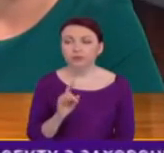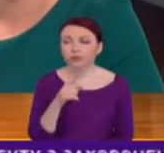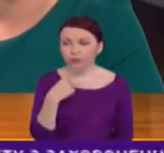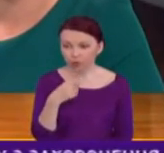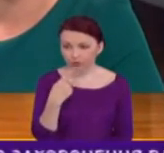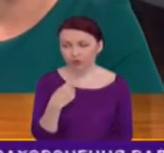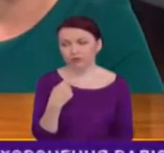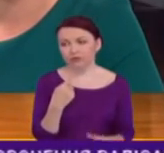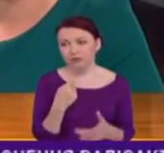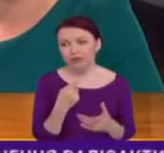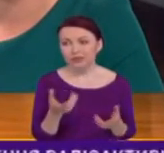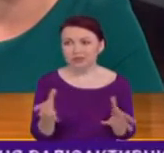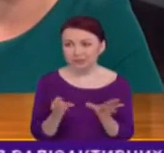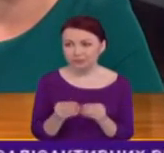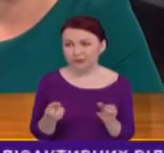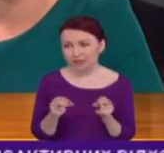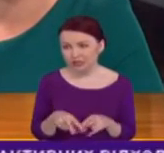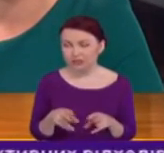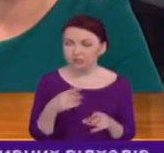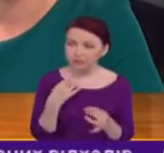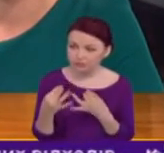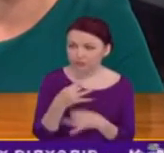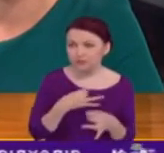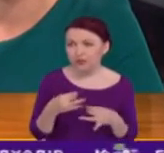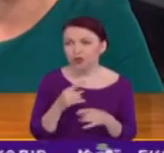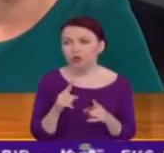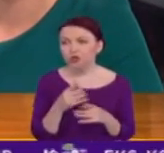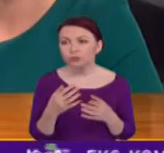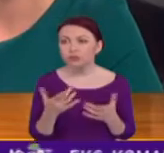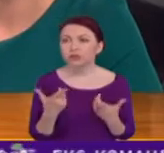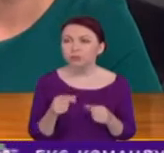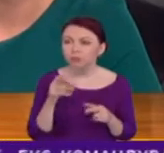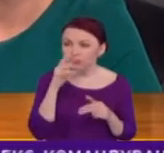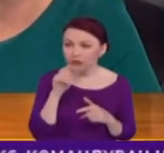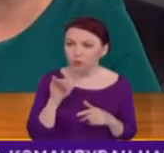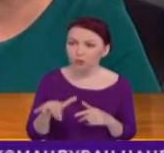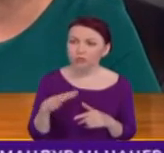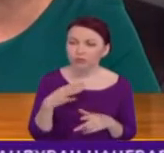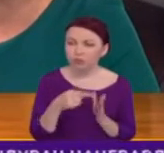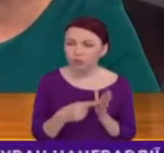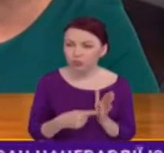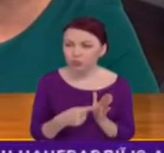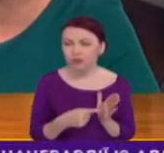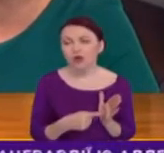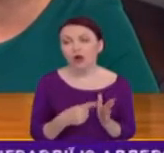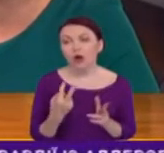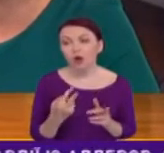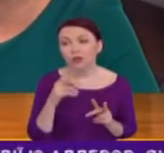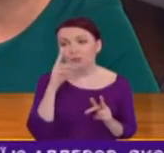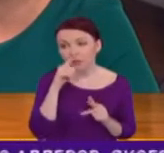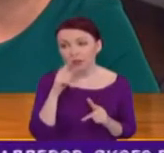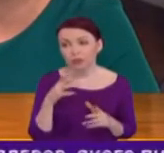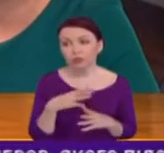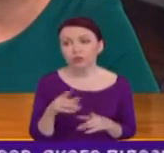проговорювали спеціалістами, своїми колегами, що вони допускали, де вони помилки допустили. Угу. То одна із помилок їхніх – це те,